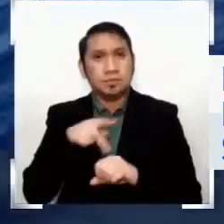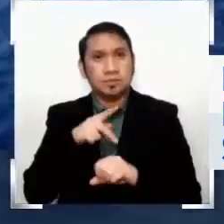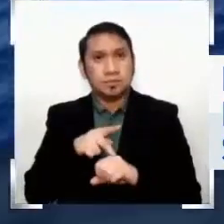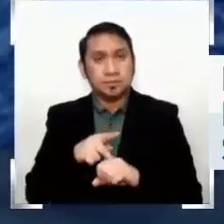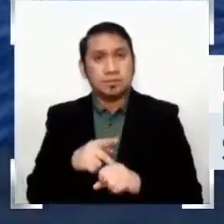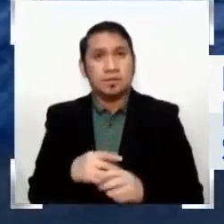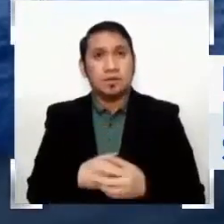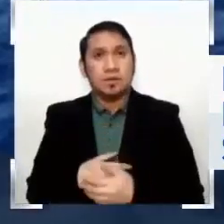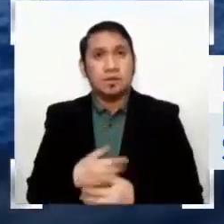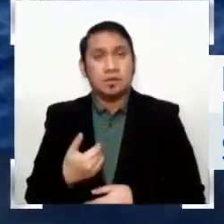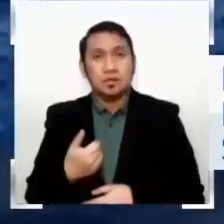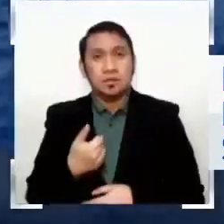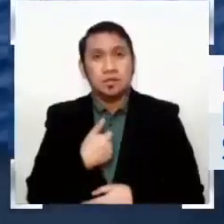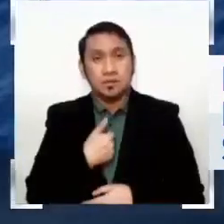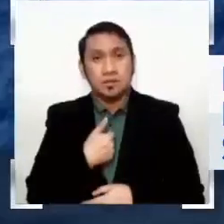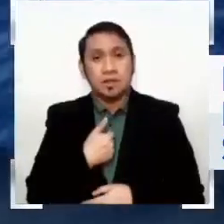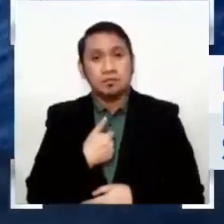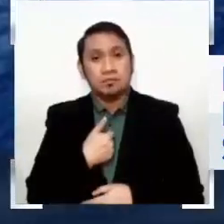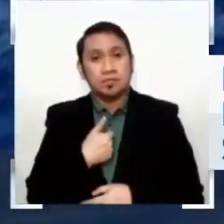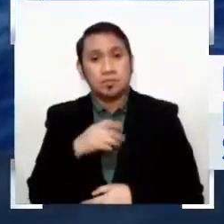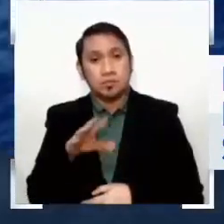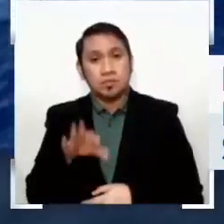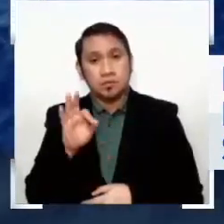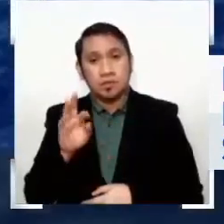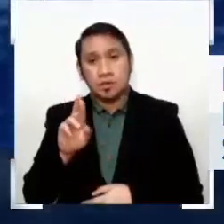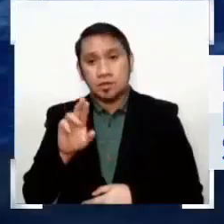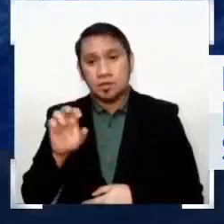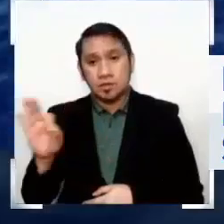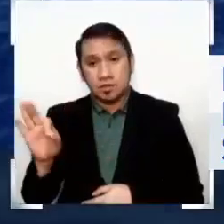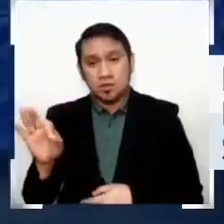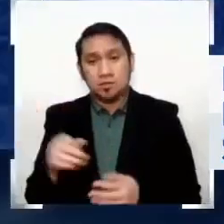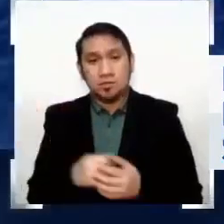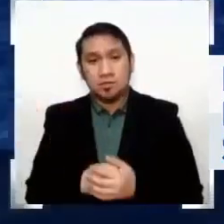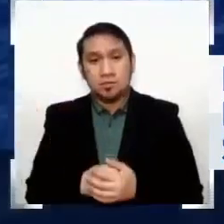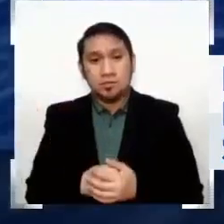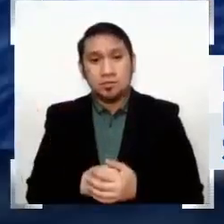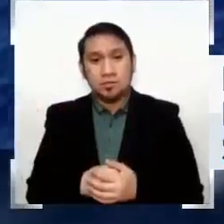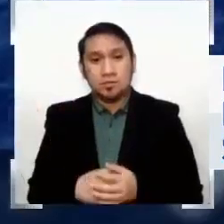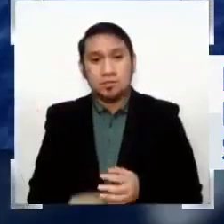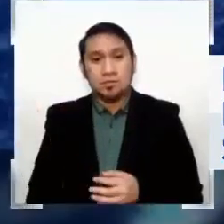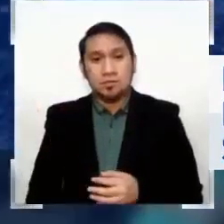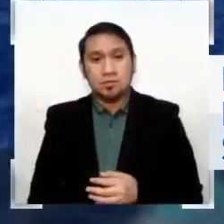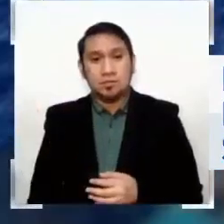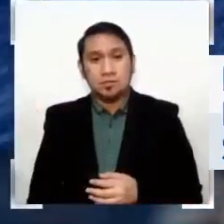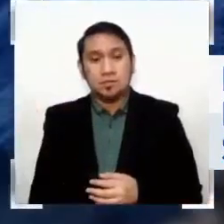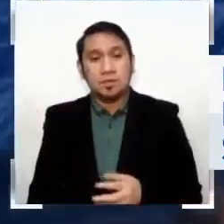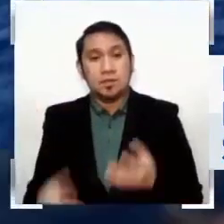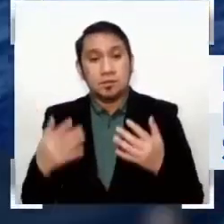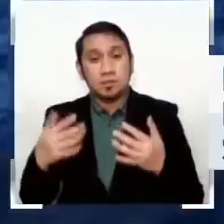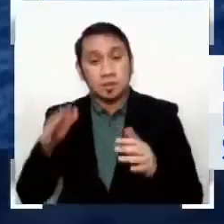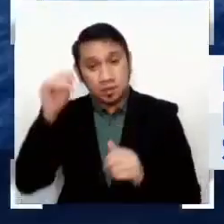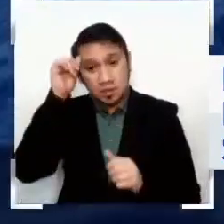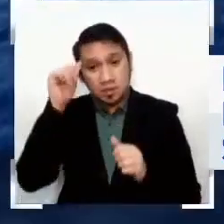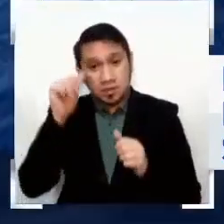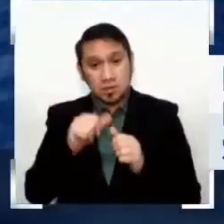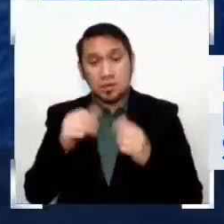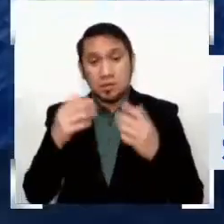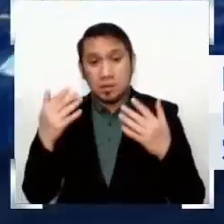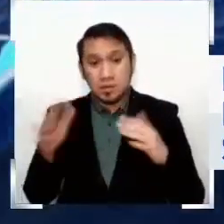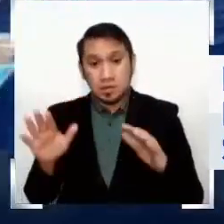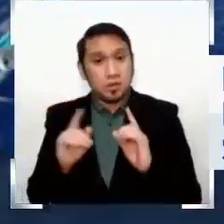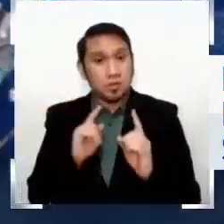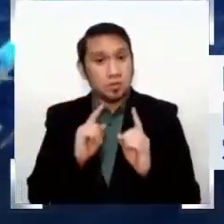pagtuklas sa Recto Bank o Reed Bank tulad ng ibang bansang hindi nagpasindak sa China. Matatanda ang naputol ang naunang pag-uusap ng China